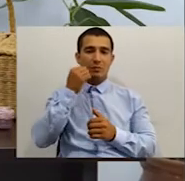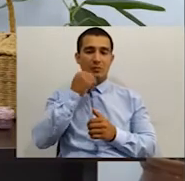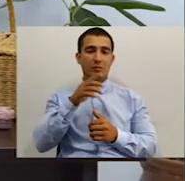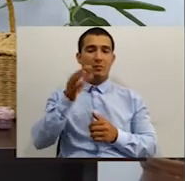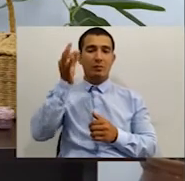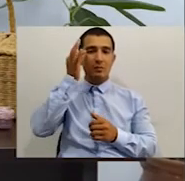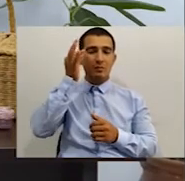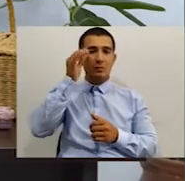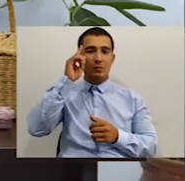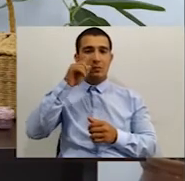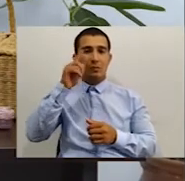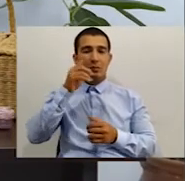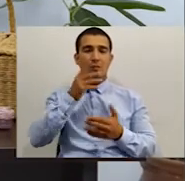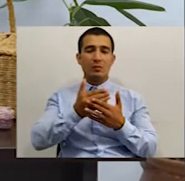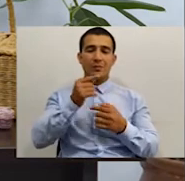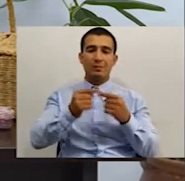Орген үйлі